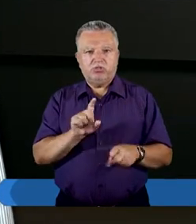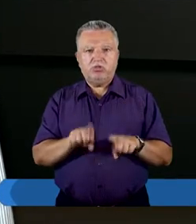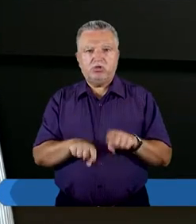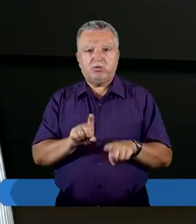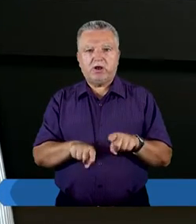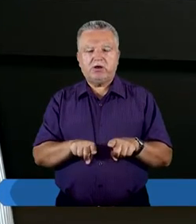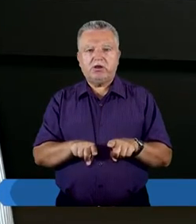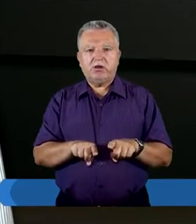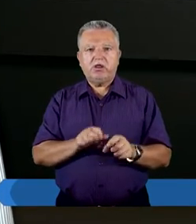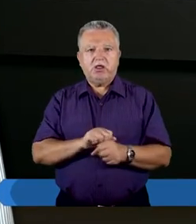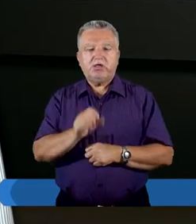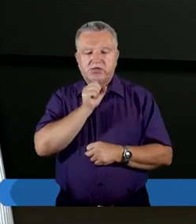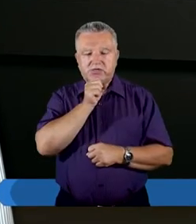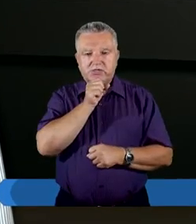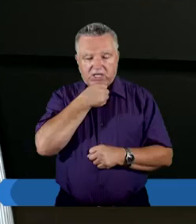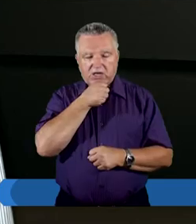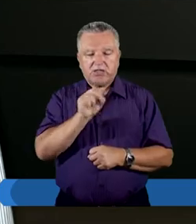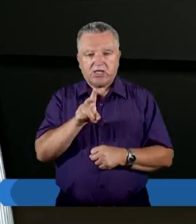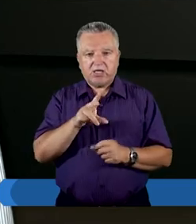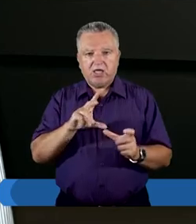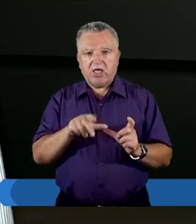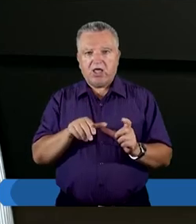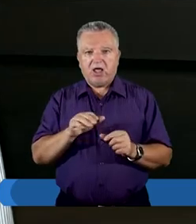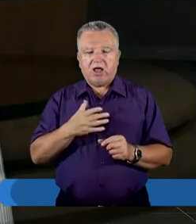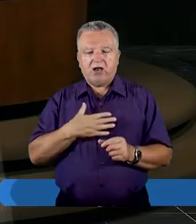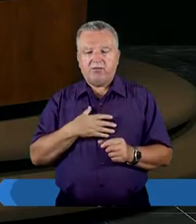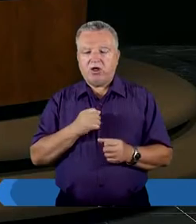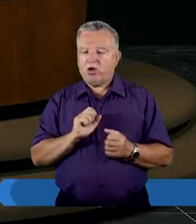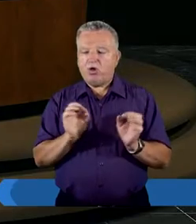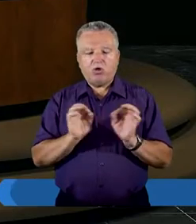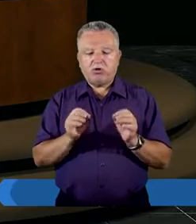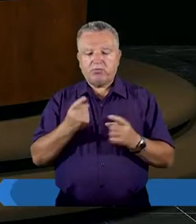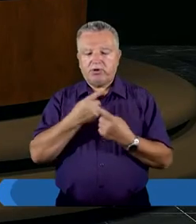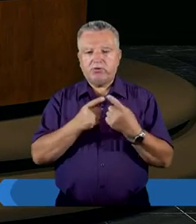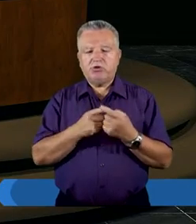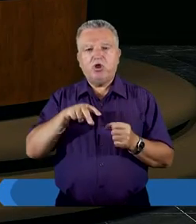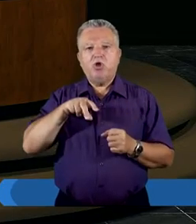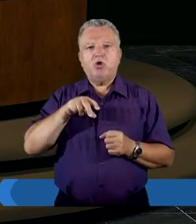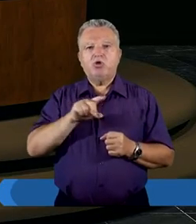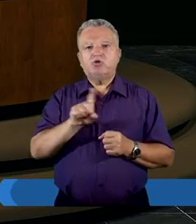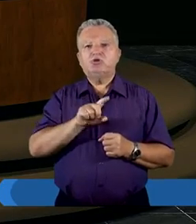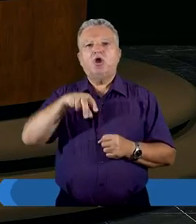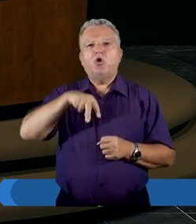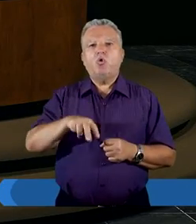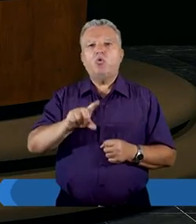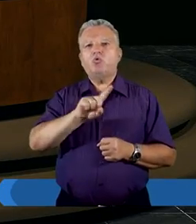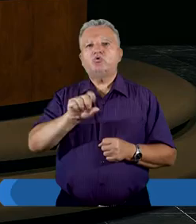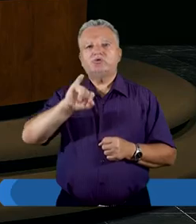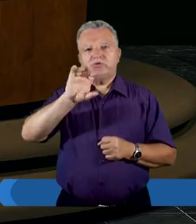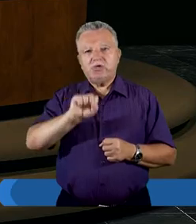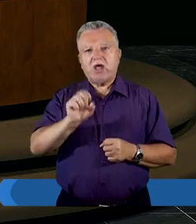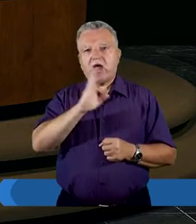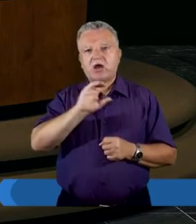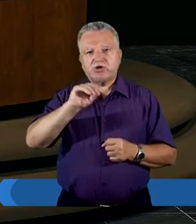dni. Okropne myśli przed śmiercią. Ale z Jozjaszem to jest no makabrycznie z jednej